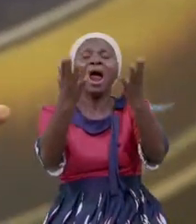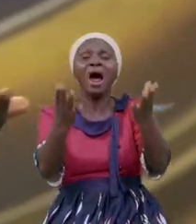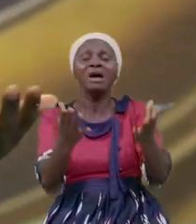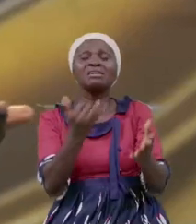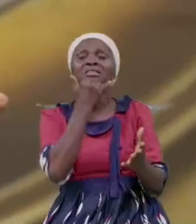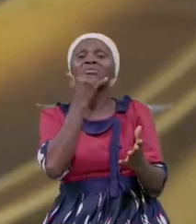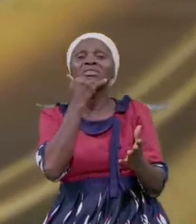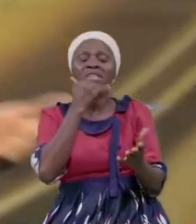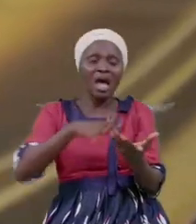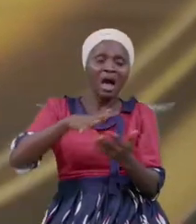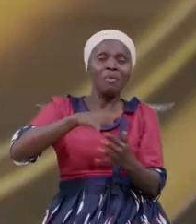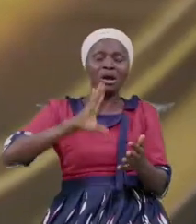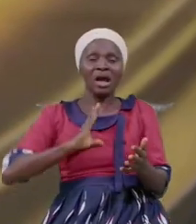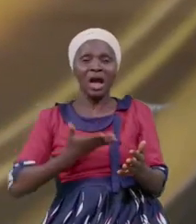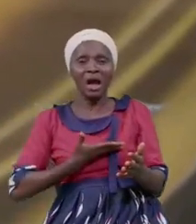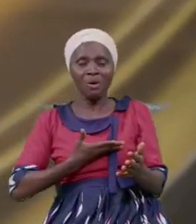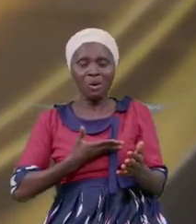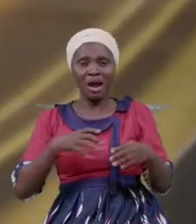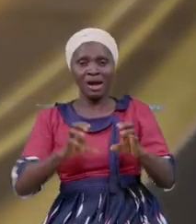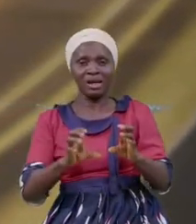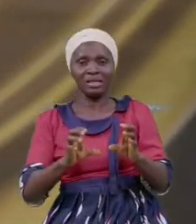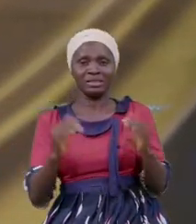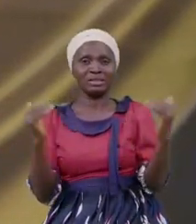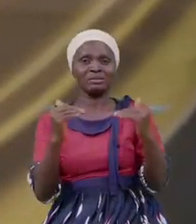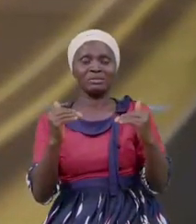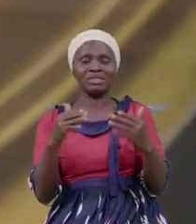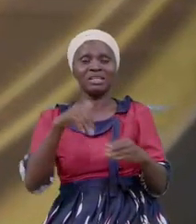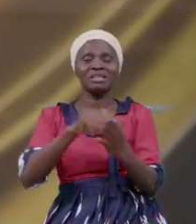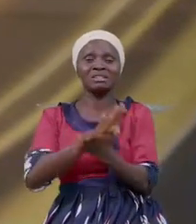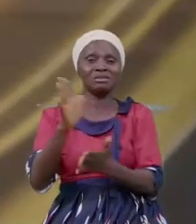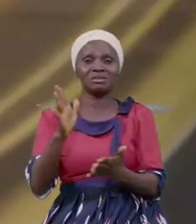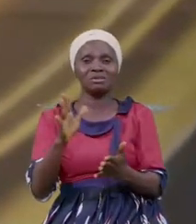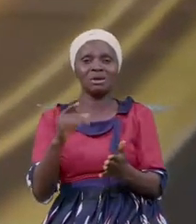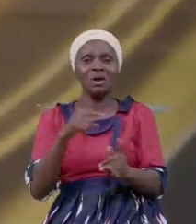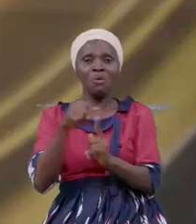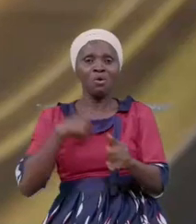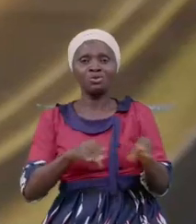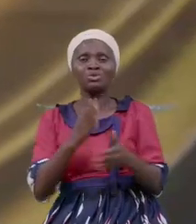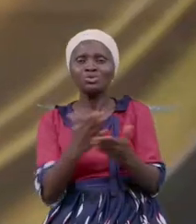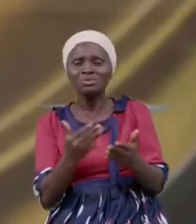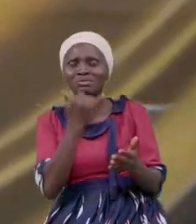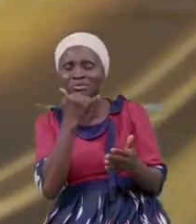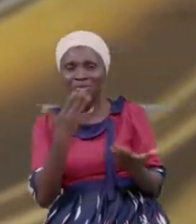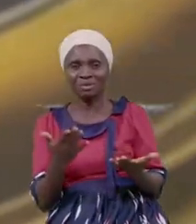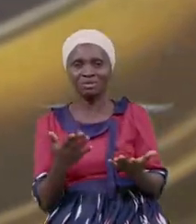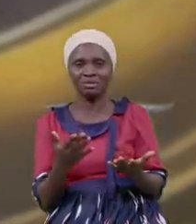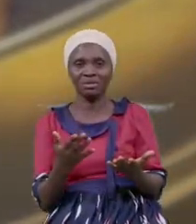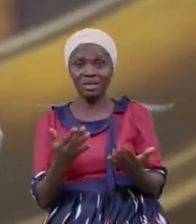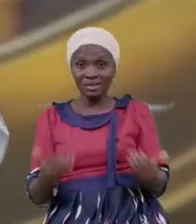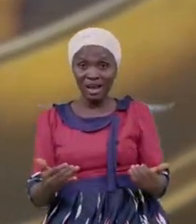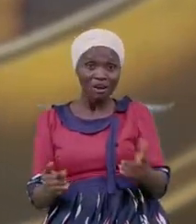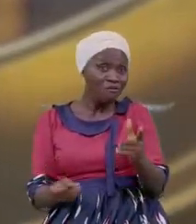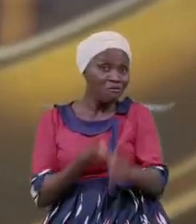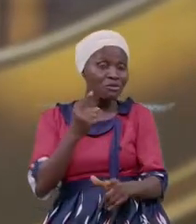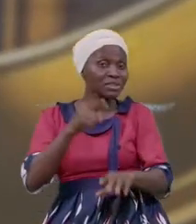classe et tu sors de l'école et on faisait quelque chose condamnation la première fois dans sa vie et ce